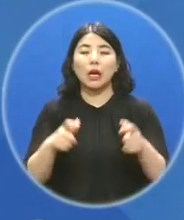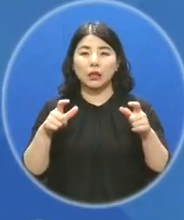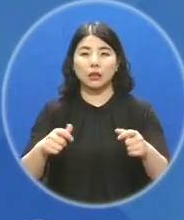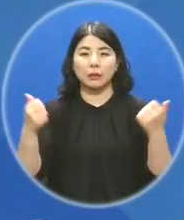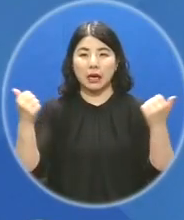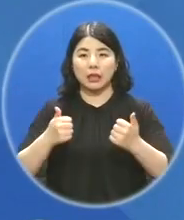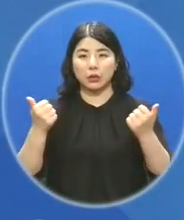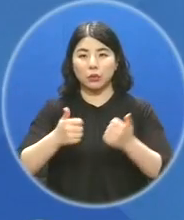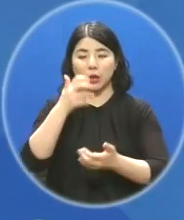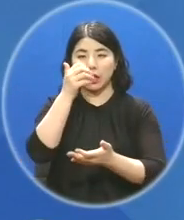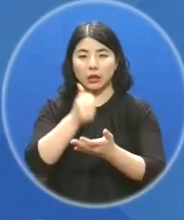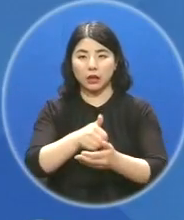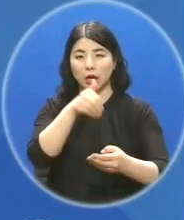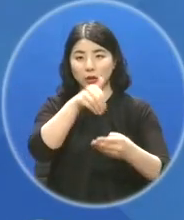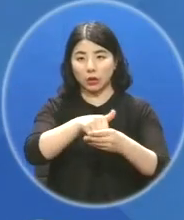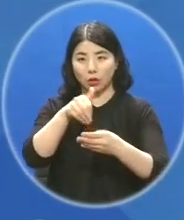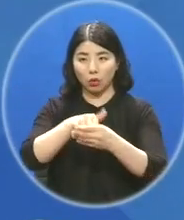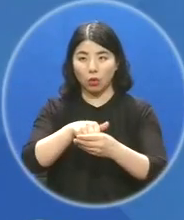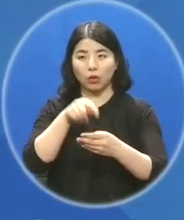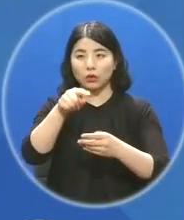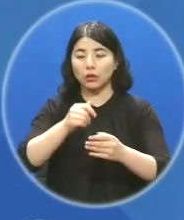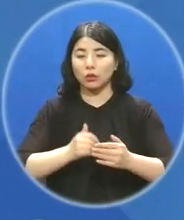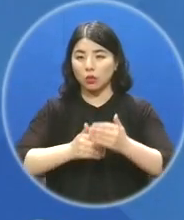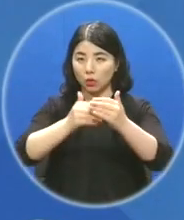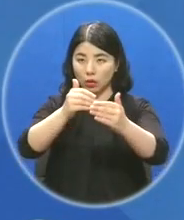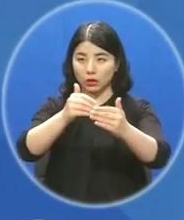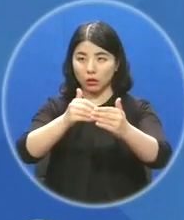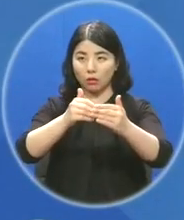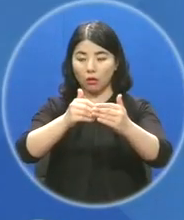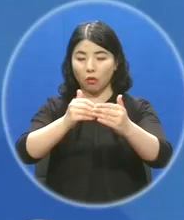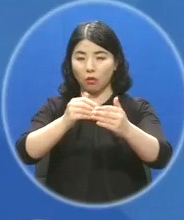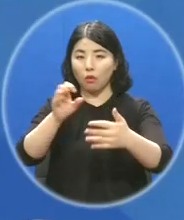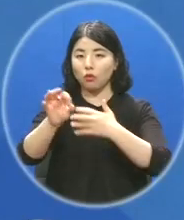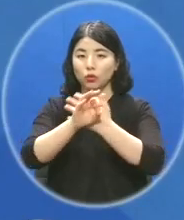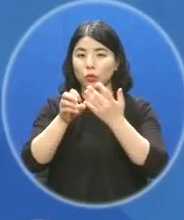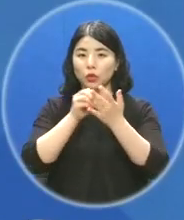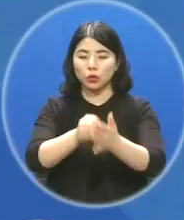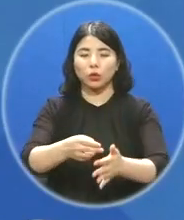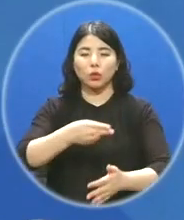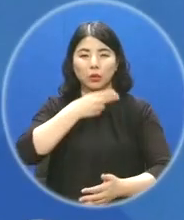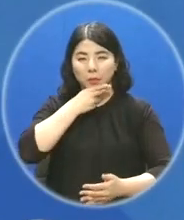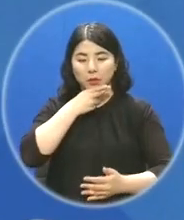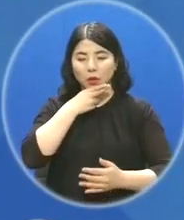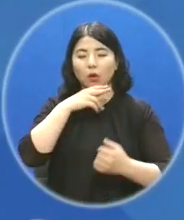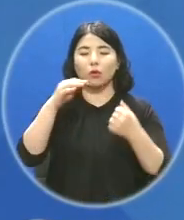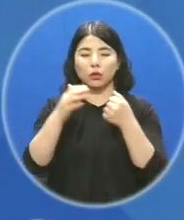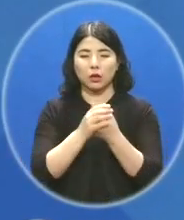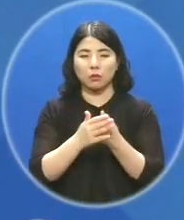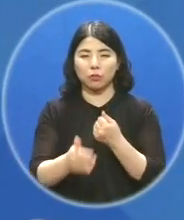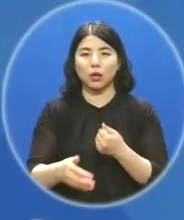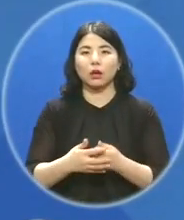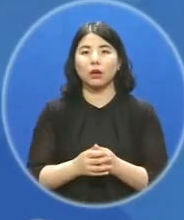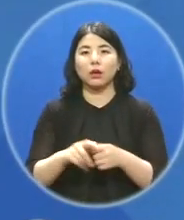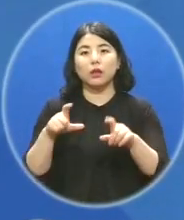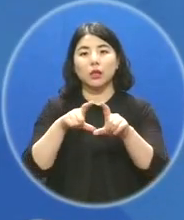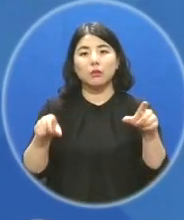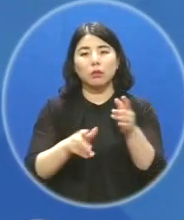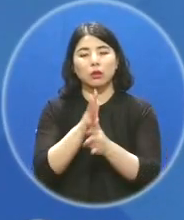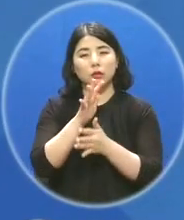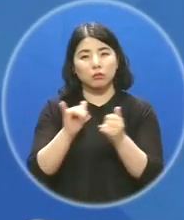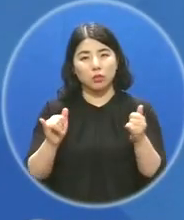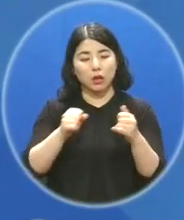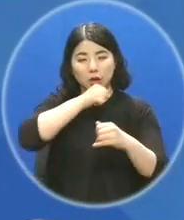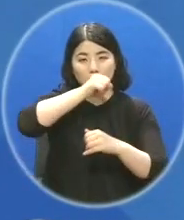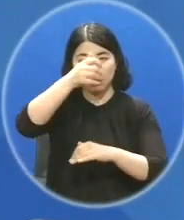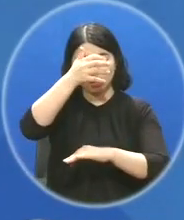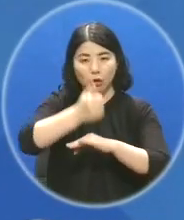지방의회 의장단 선거는 그 과정 중에서 후보 등록제가 없기 때문에 일반 시민들은